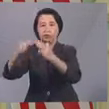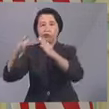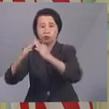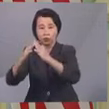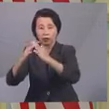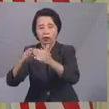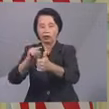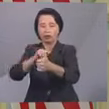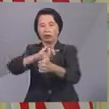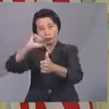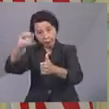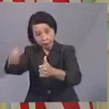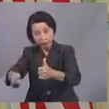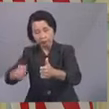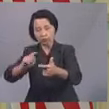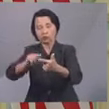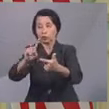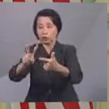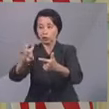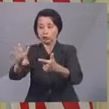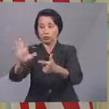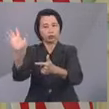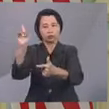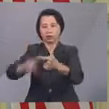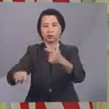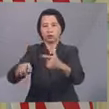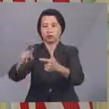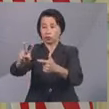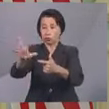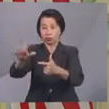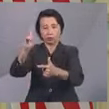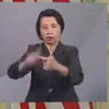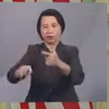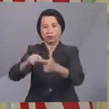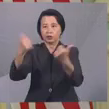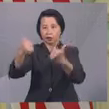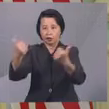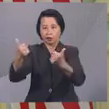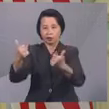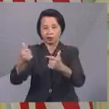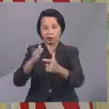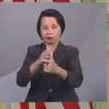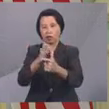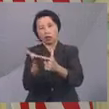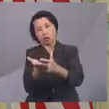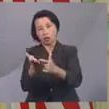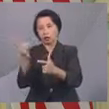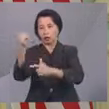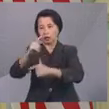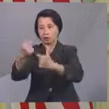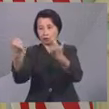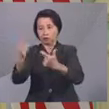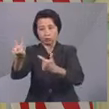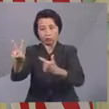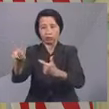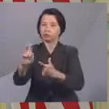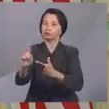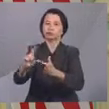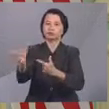tersebut. Jadi 25 dah tak boleh kerana di luar daripada hari raya pertama. Dia dah jadi hari raya kedua. Jadi